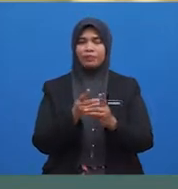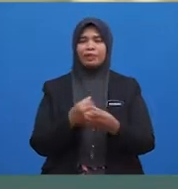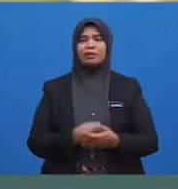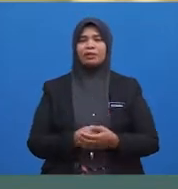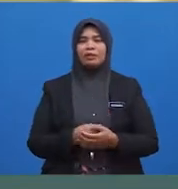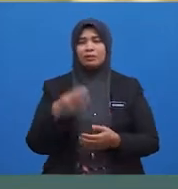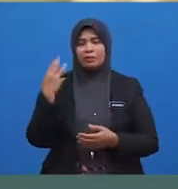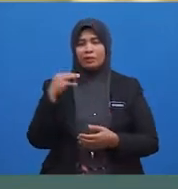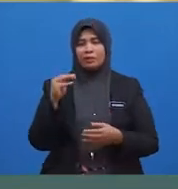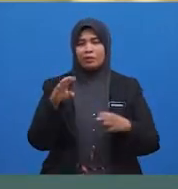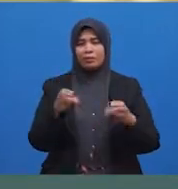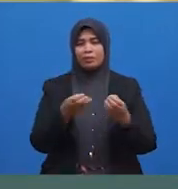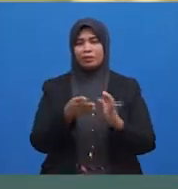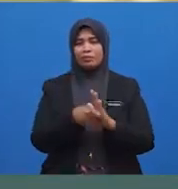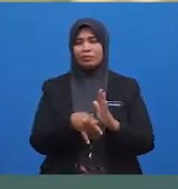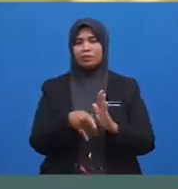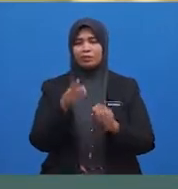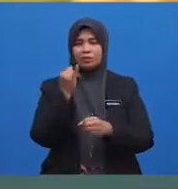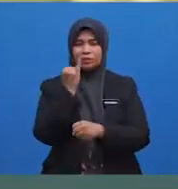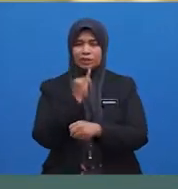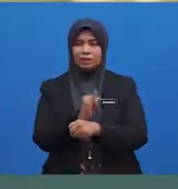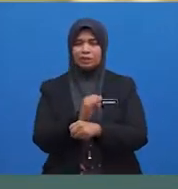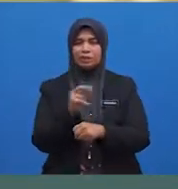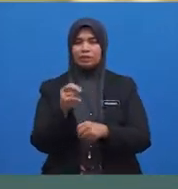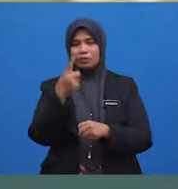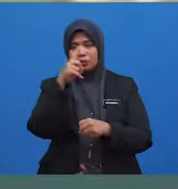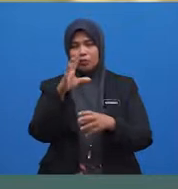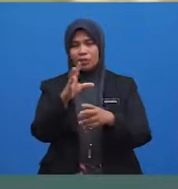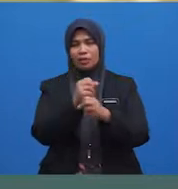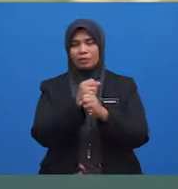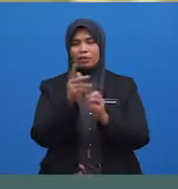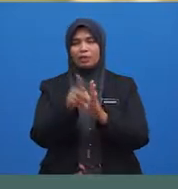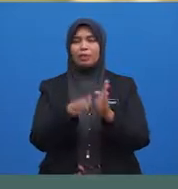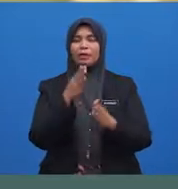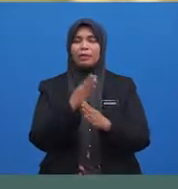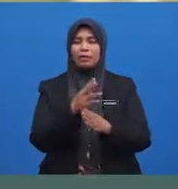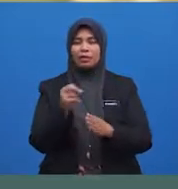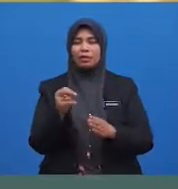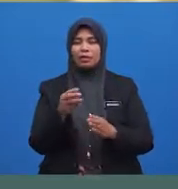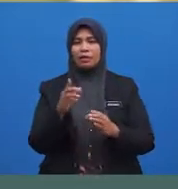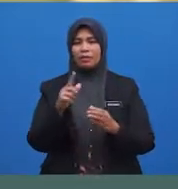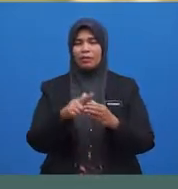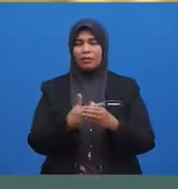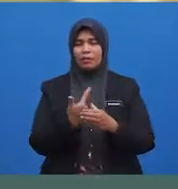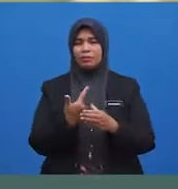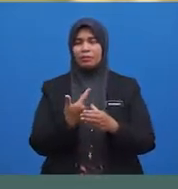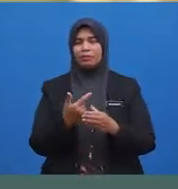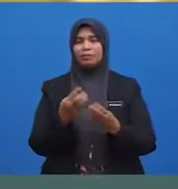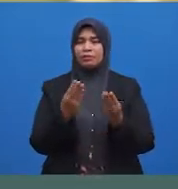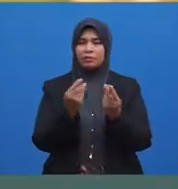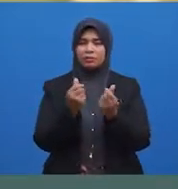mengadakan perjanjian dengan pembesar Melayu untuk mendapatkan kebenaran melombong biji timah di lombong biji